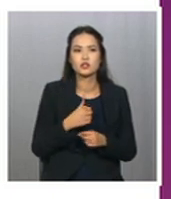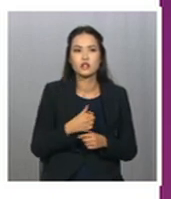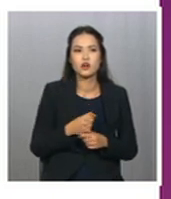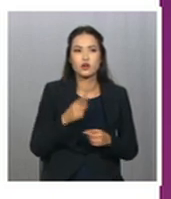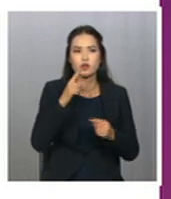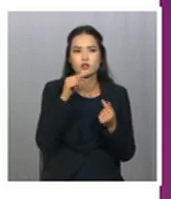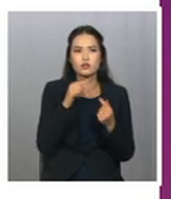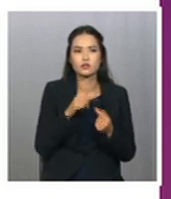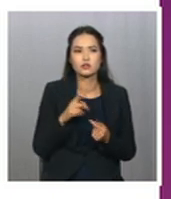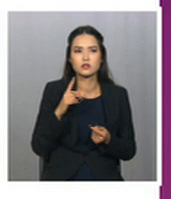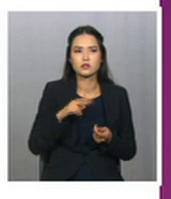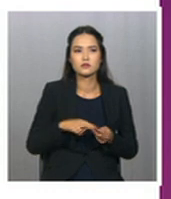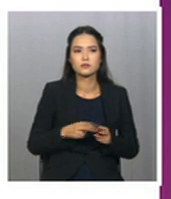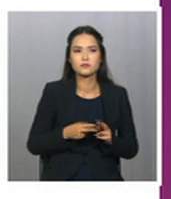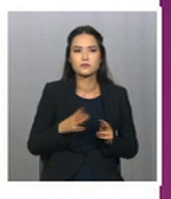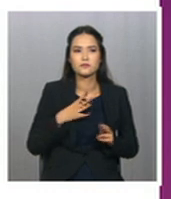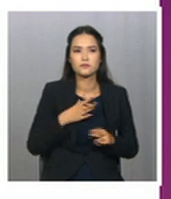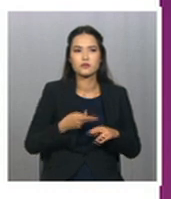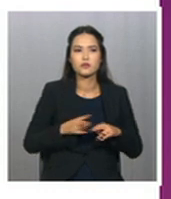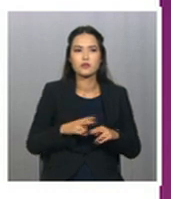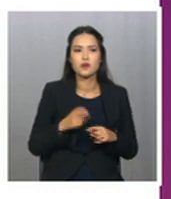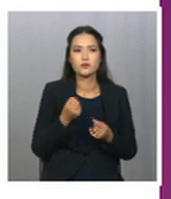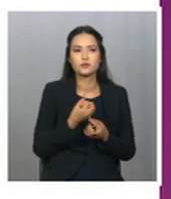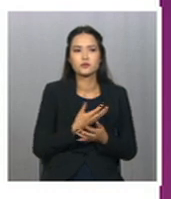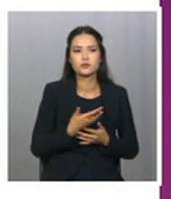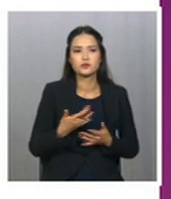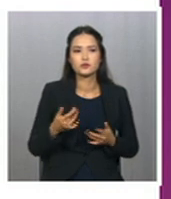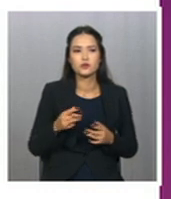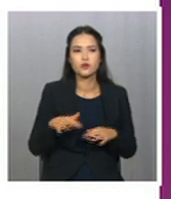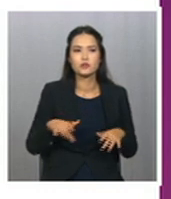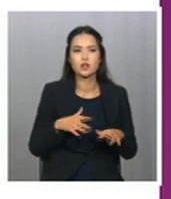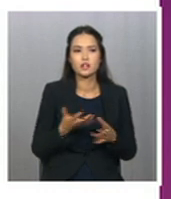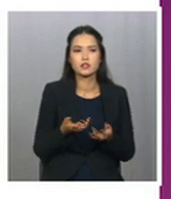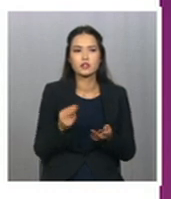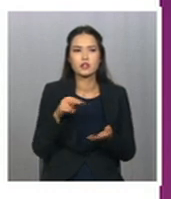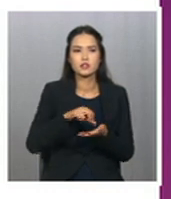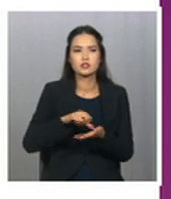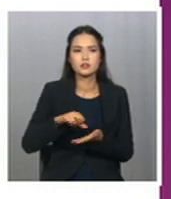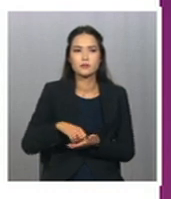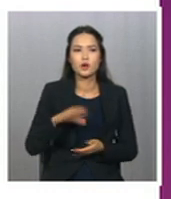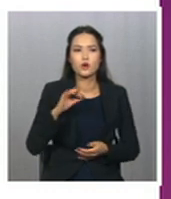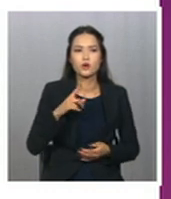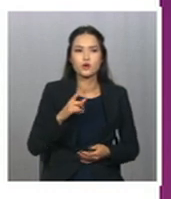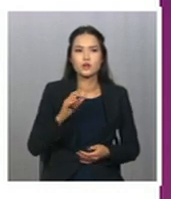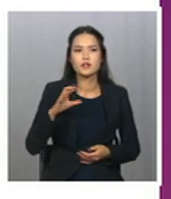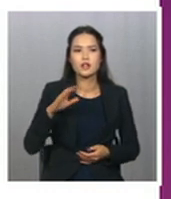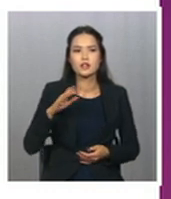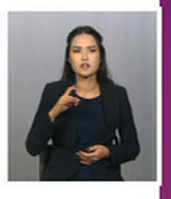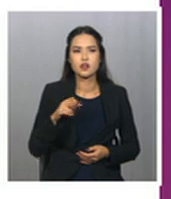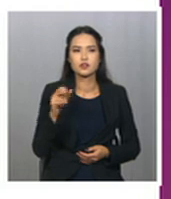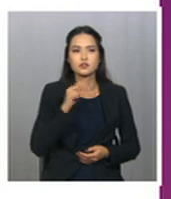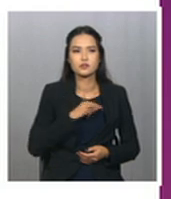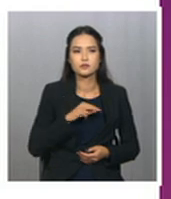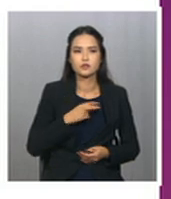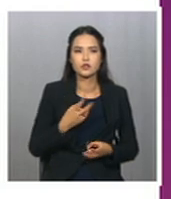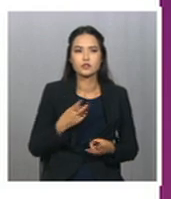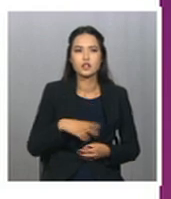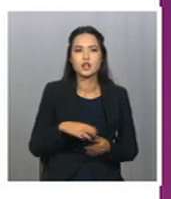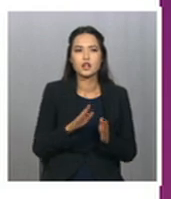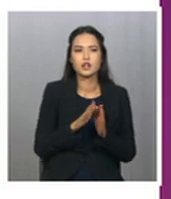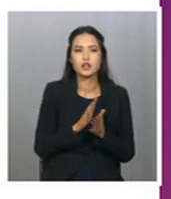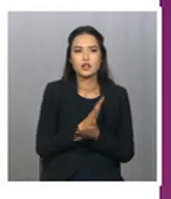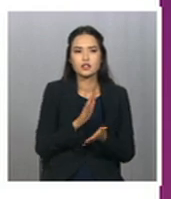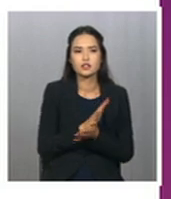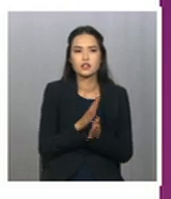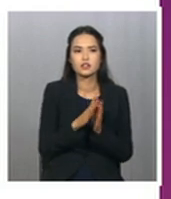бастады. Олардың әртүрлі қозғалыстарға қатысып, үгіт-насихат жүру жұмыстары үшін газеттер, кітаптар шығаруды